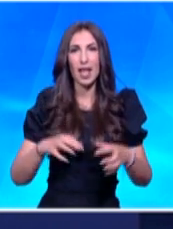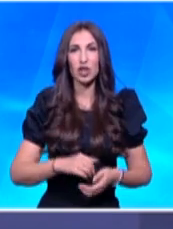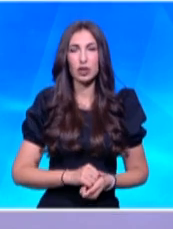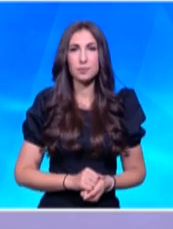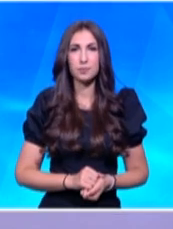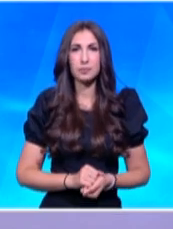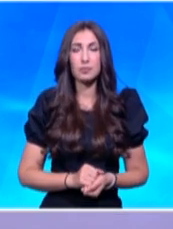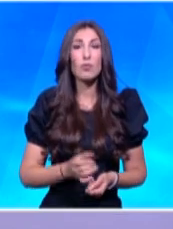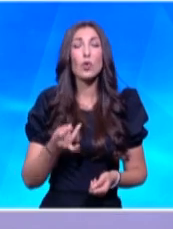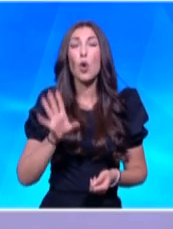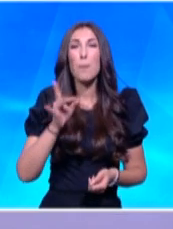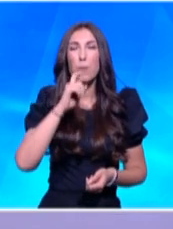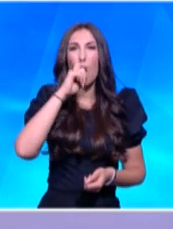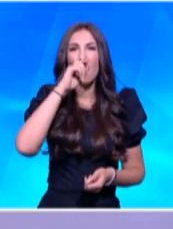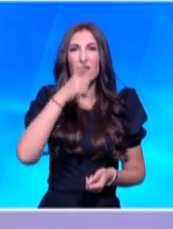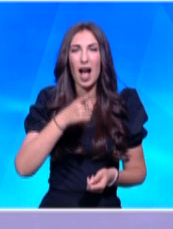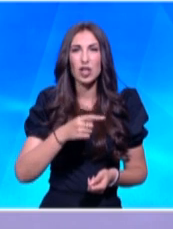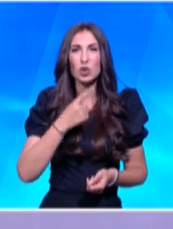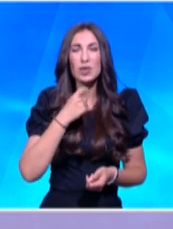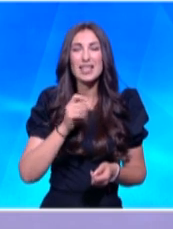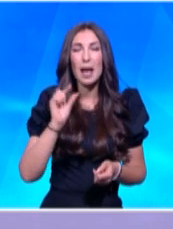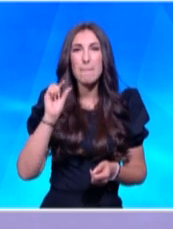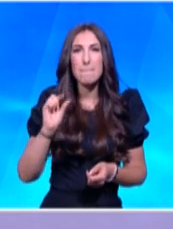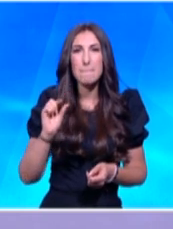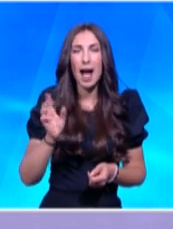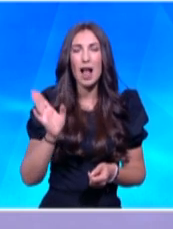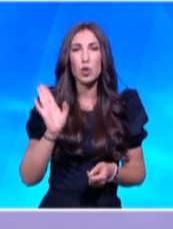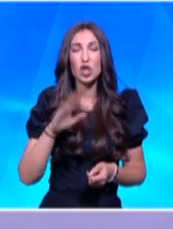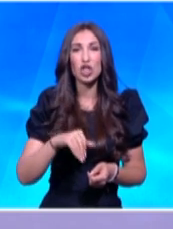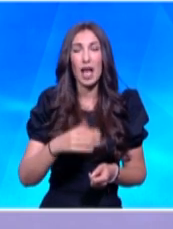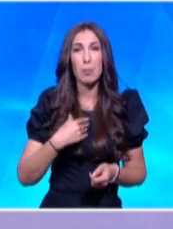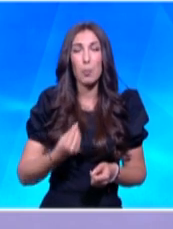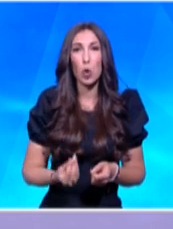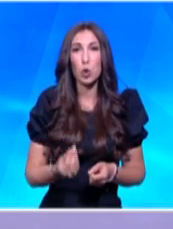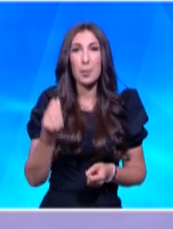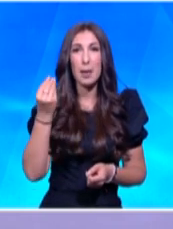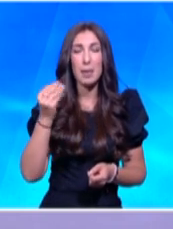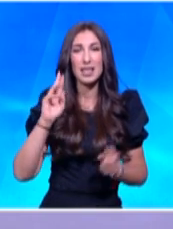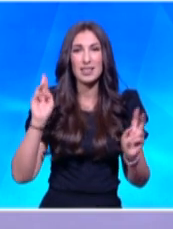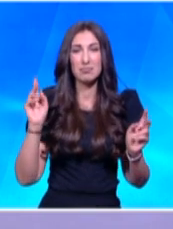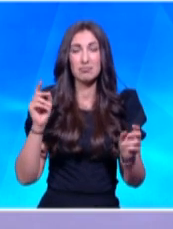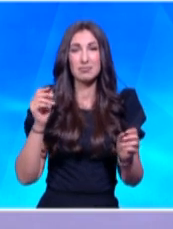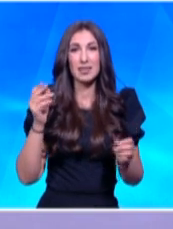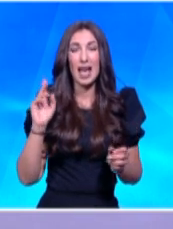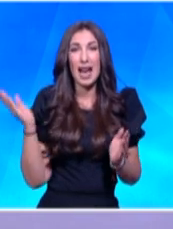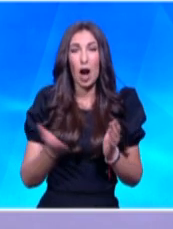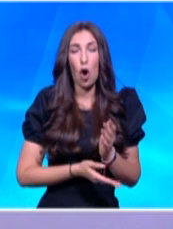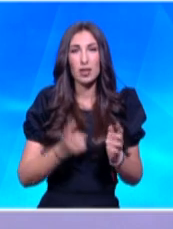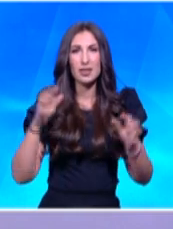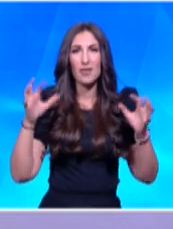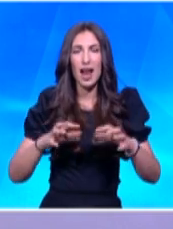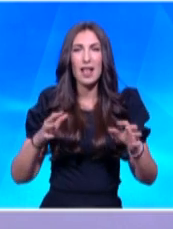Но по-важното е, че за малко щяхме да подобрим националния си рекорд по изваляване.